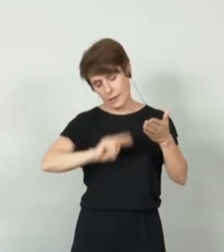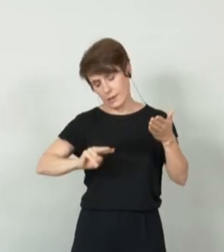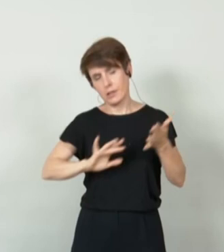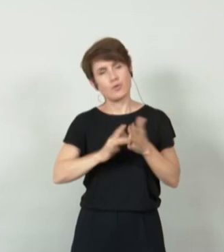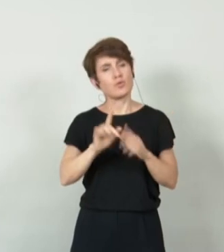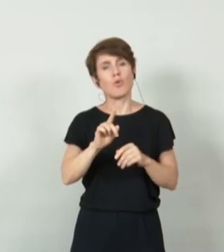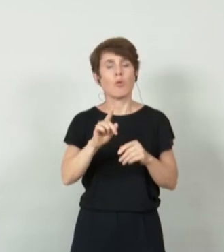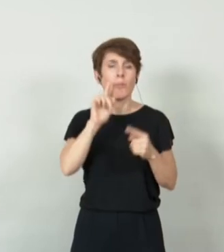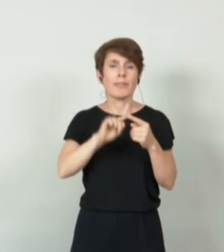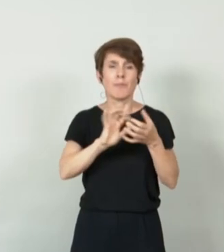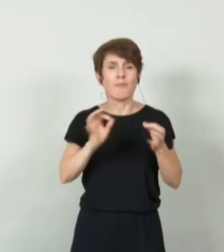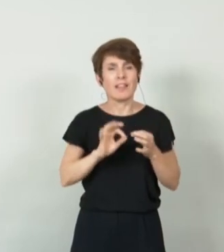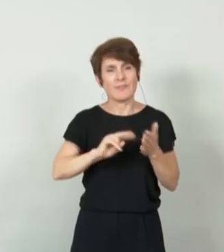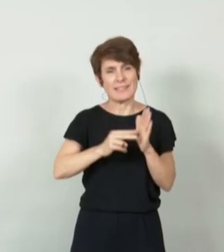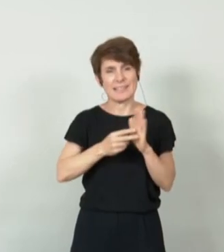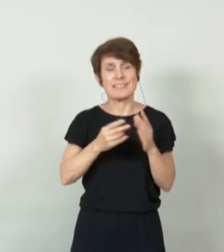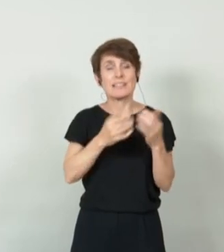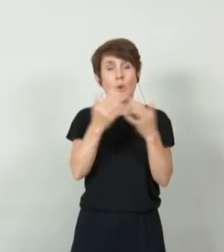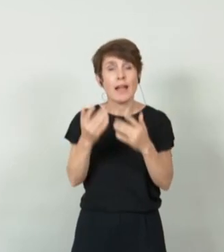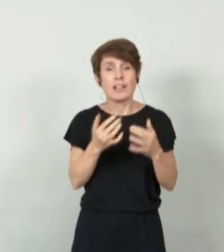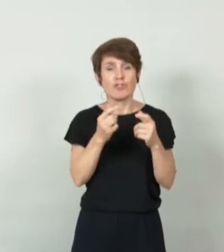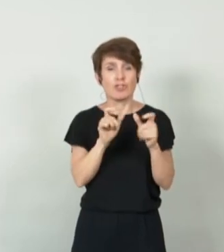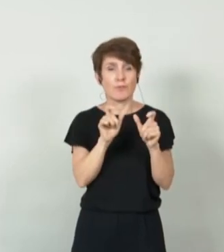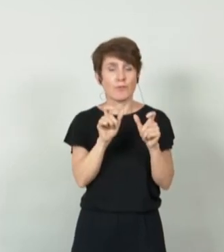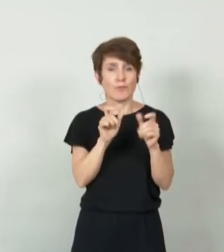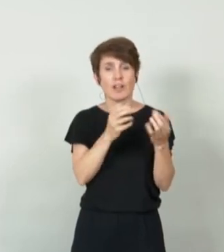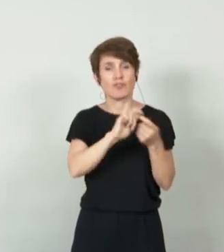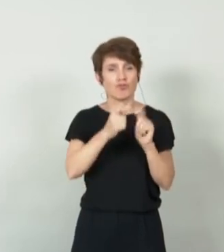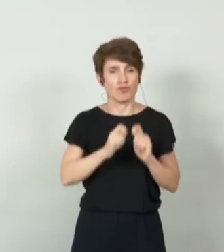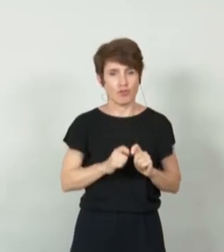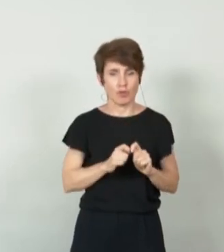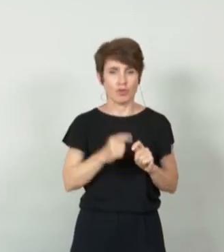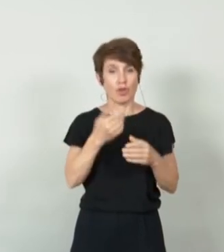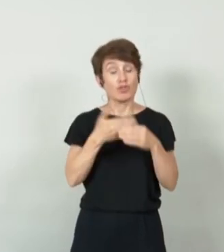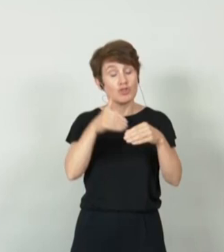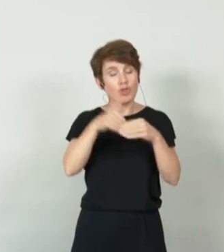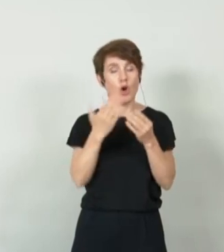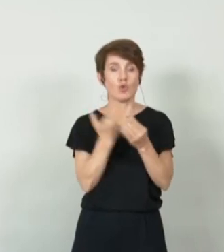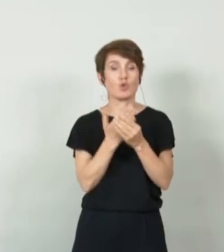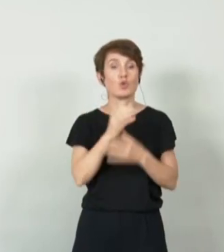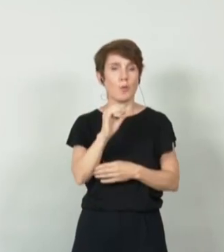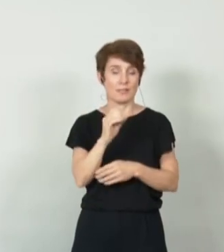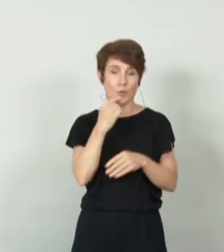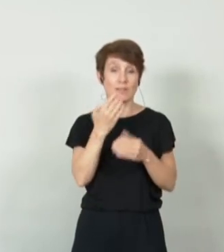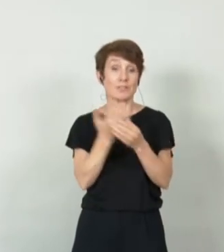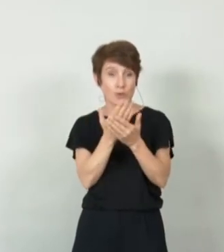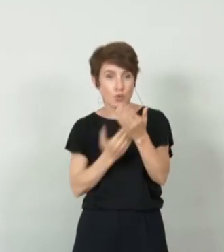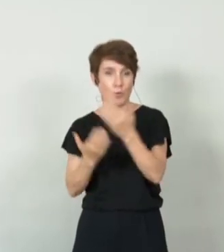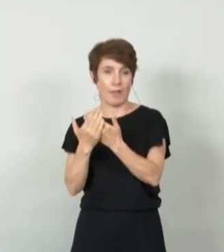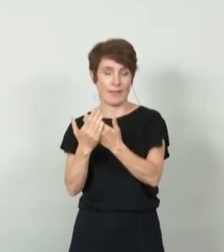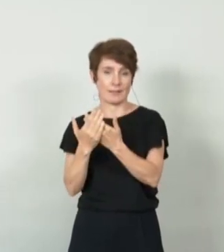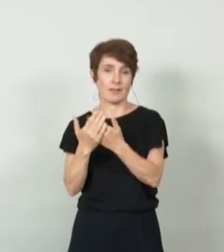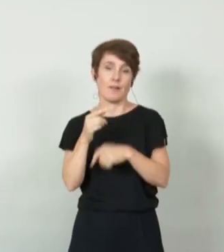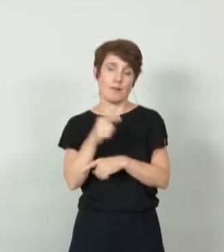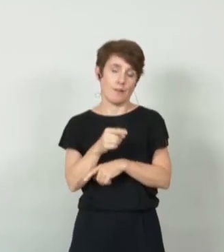ce sont quelques petits chiffres qui ont pas été mis à jour dans le dock zéro donc c'est un document annexe et l'amendement permet de la